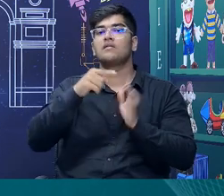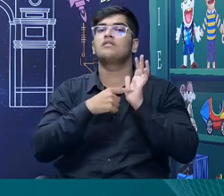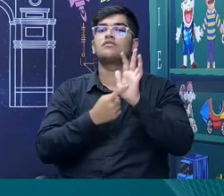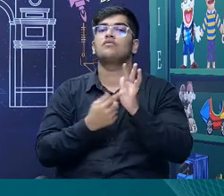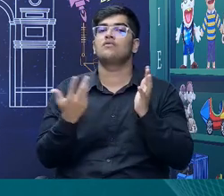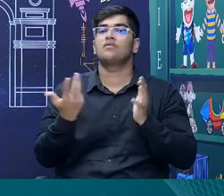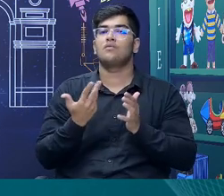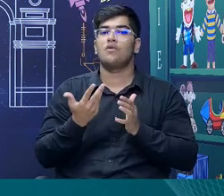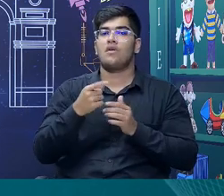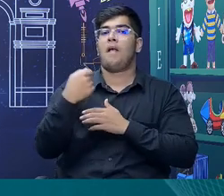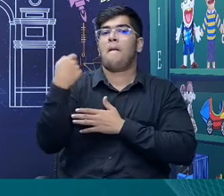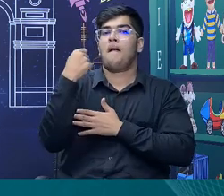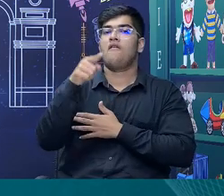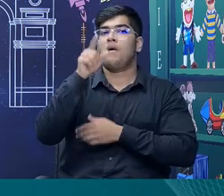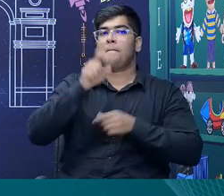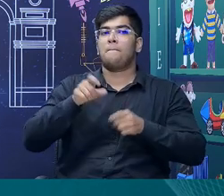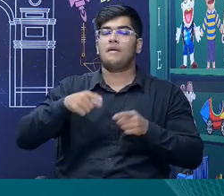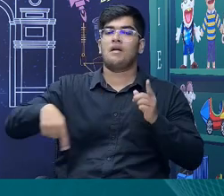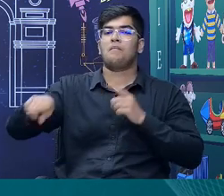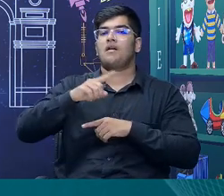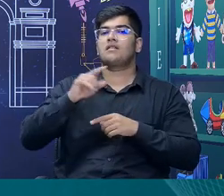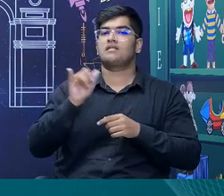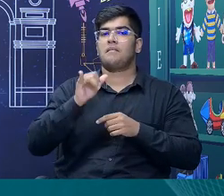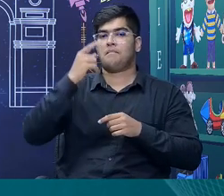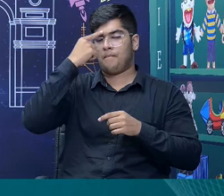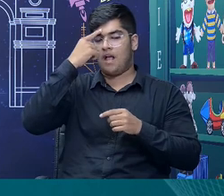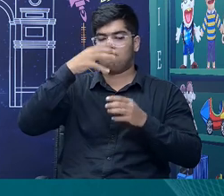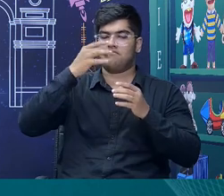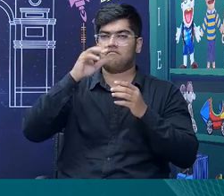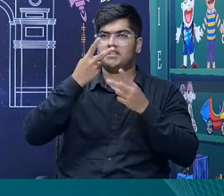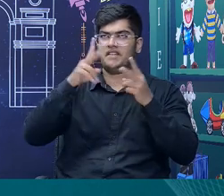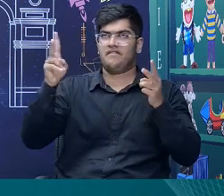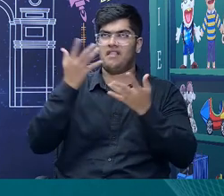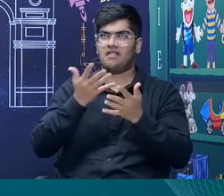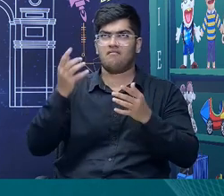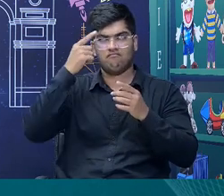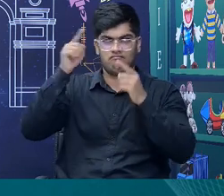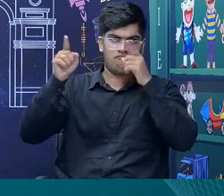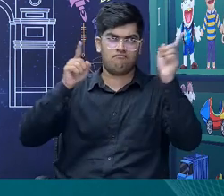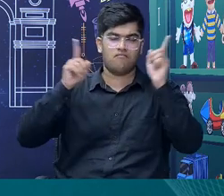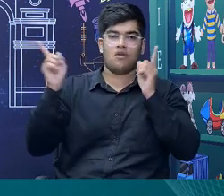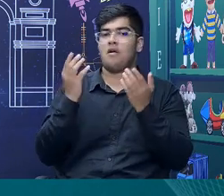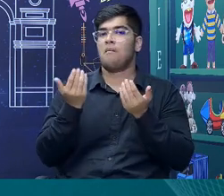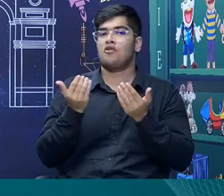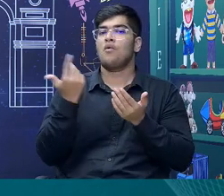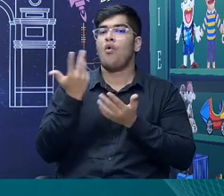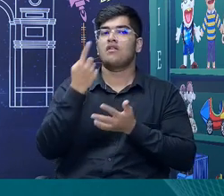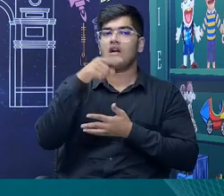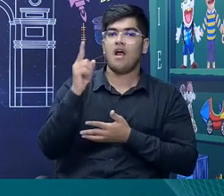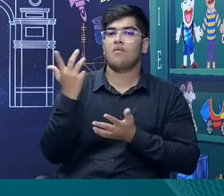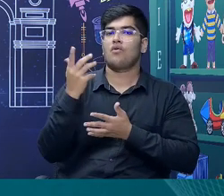वह पावर डिस्क्रिमिनेशन की पावर जो सोच सके इस चीज को अप्लाई कर सके की क्या सही है क्या